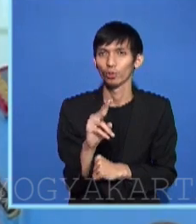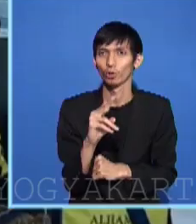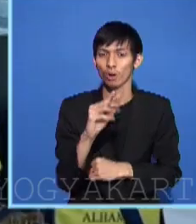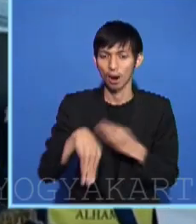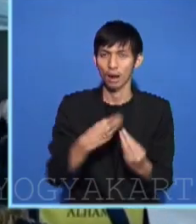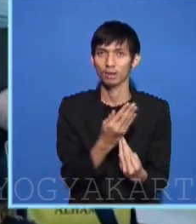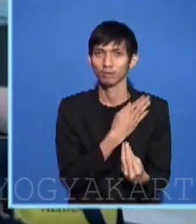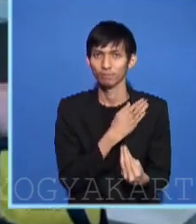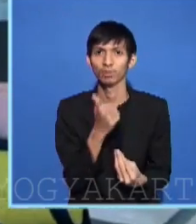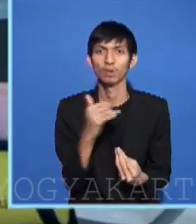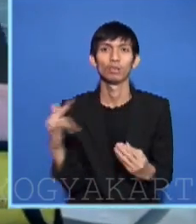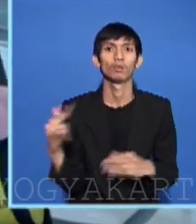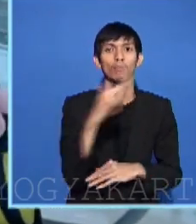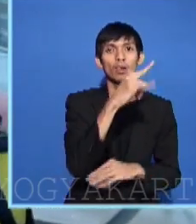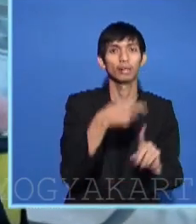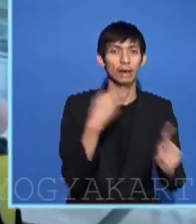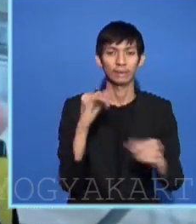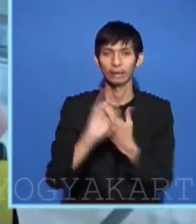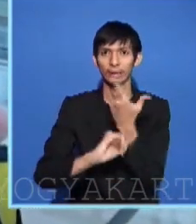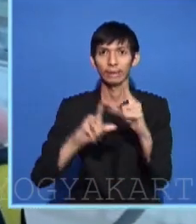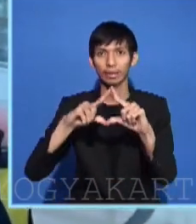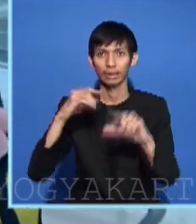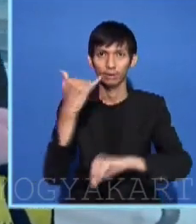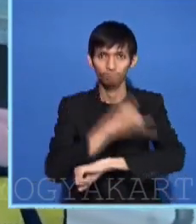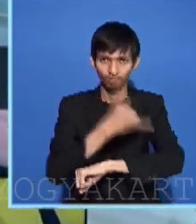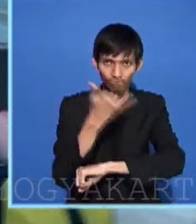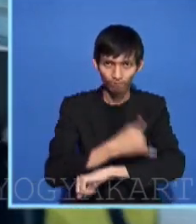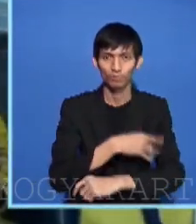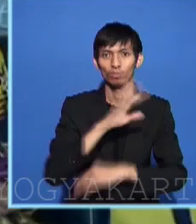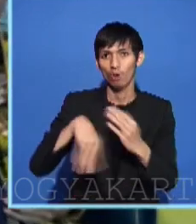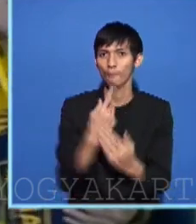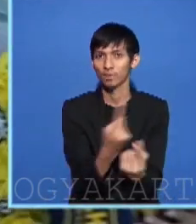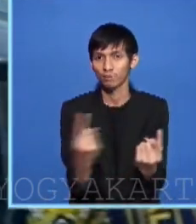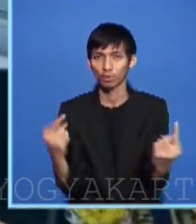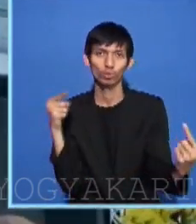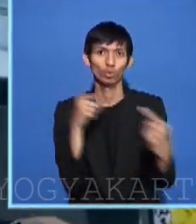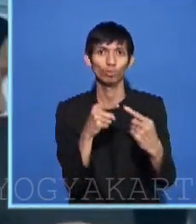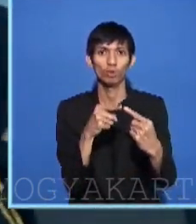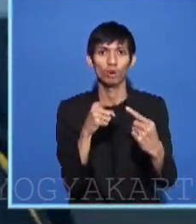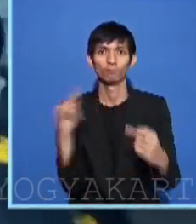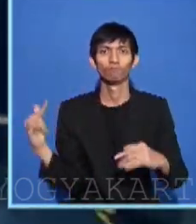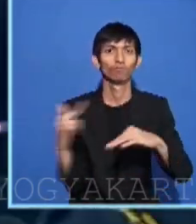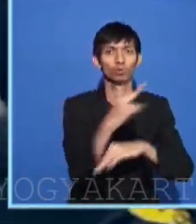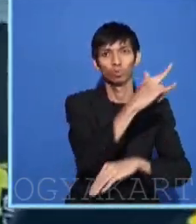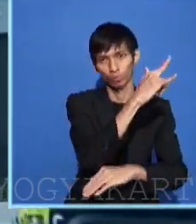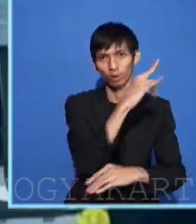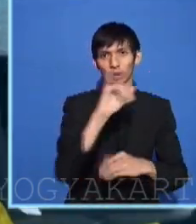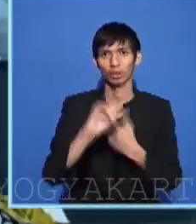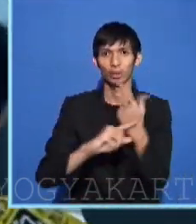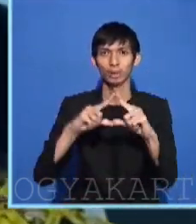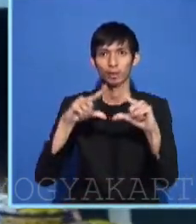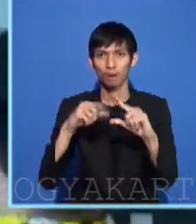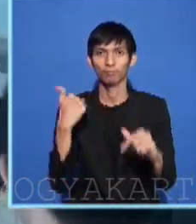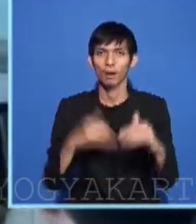YIA. Ms. Ranedi berharap seluruh stakeholder terkait dengan penerbangan melalui bandara YIA untuk dapat memaksimalkan sarana